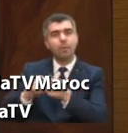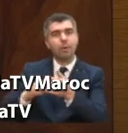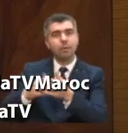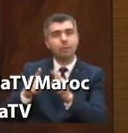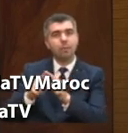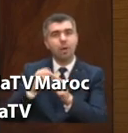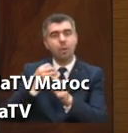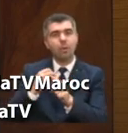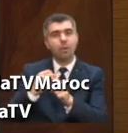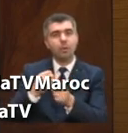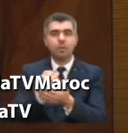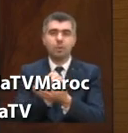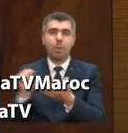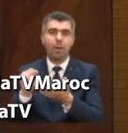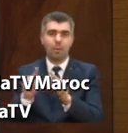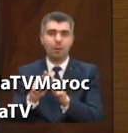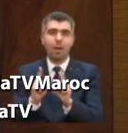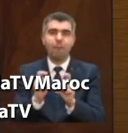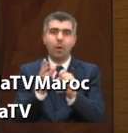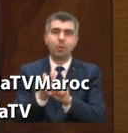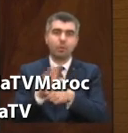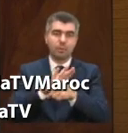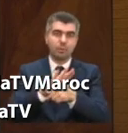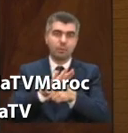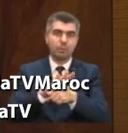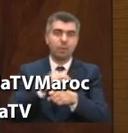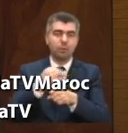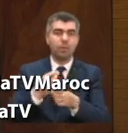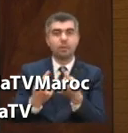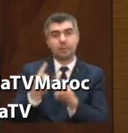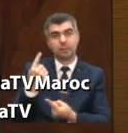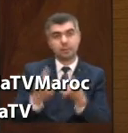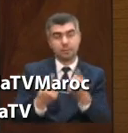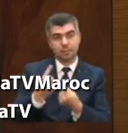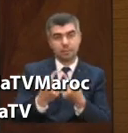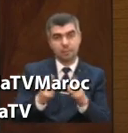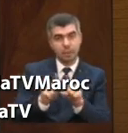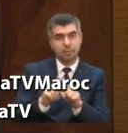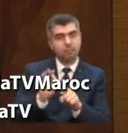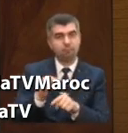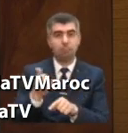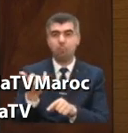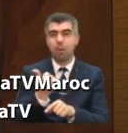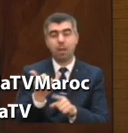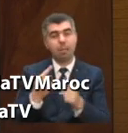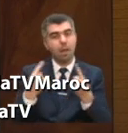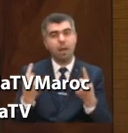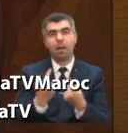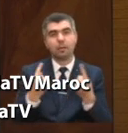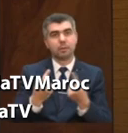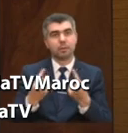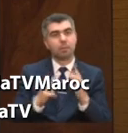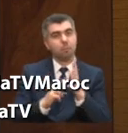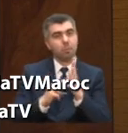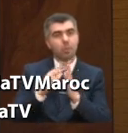بداية الأزمة، عند نهاية الأزمة، لأن ما غنجيوش لنهاية الأزمة الصحية ونلقاو الاقتصاد الوطني يلا غنبداو نطلقوه بشكل